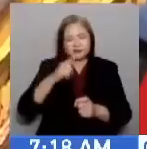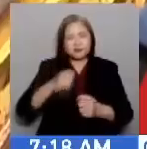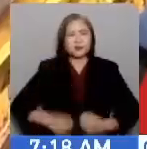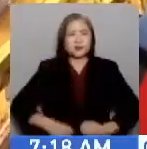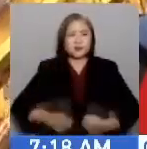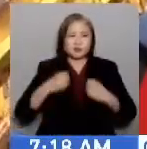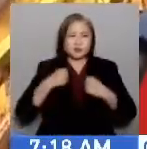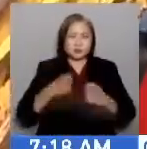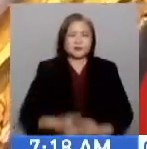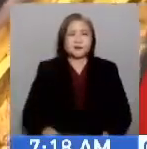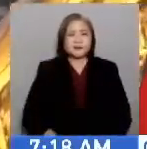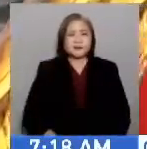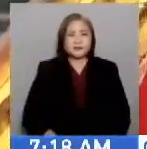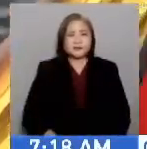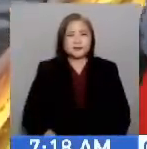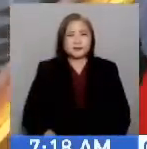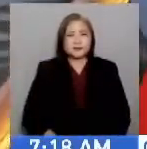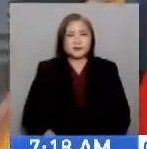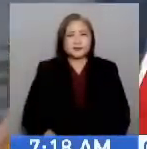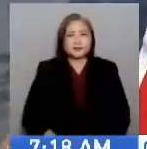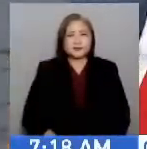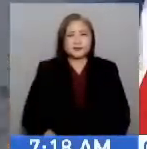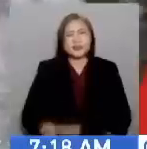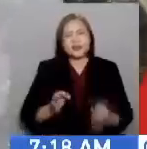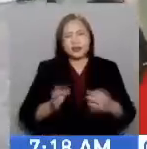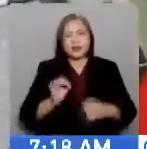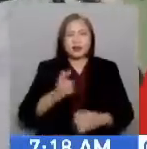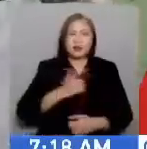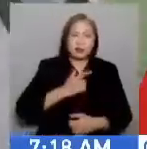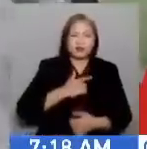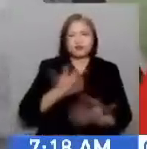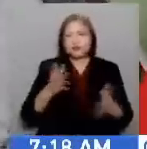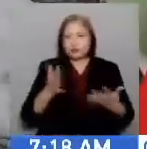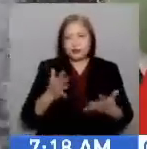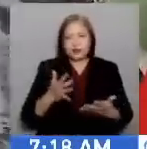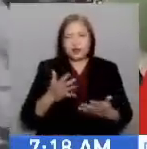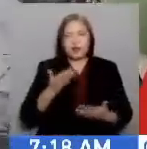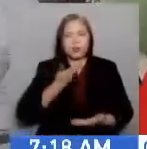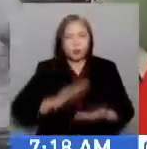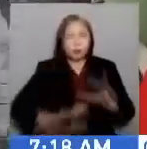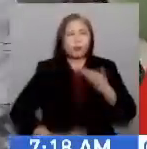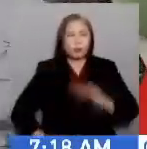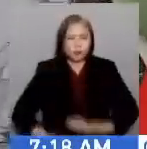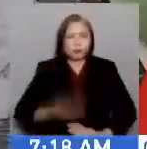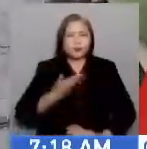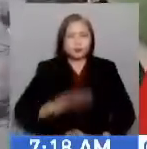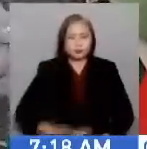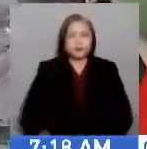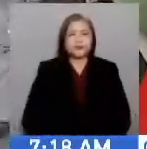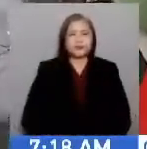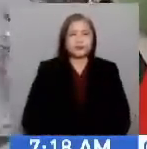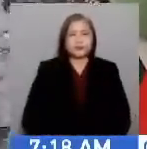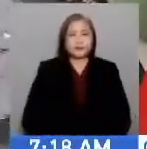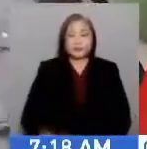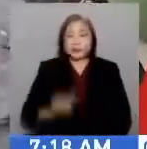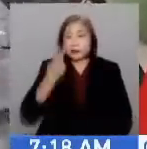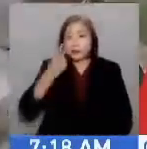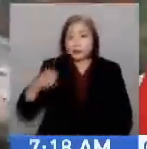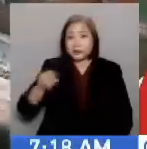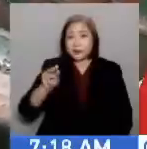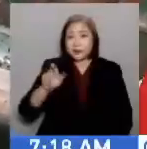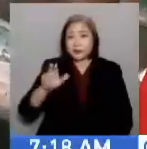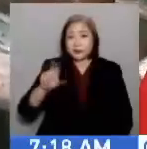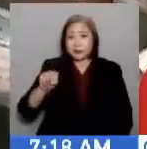Wala, kung magtatamad ka, wala mangyari dito. Nabutan nga namin si Marlon at kanyang mga kasamahan na kababalik lang galing